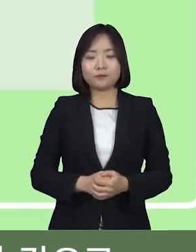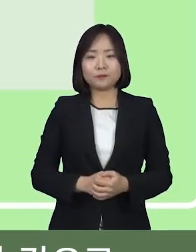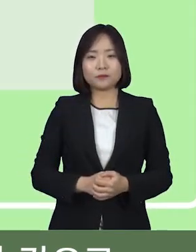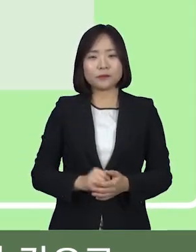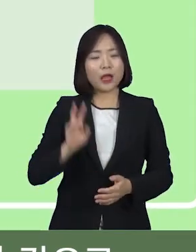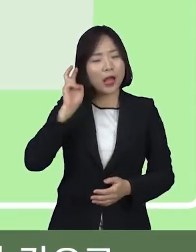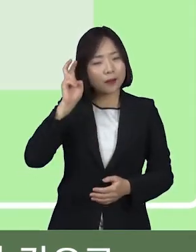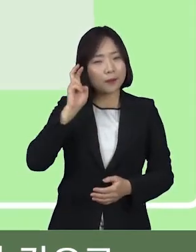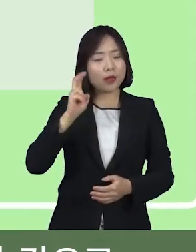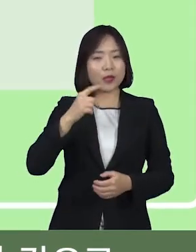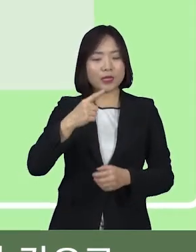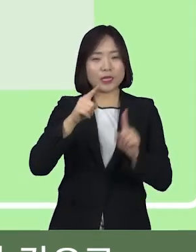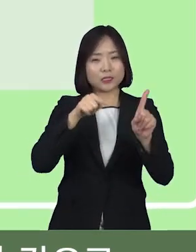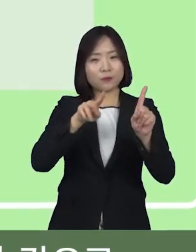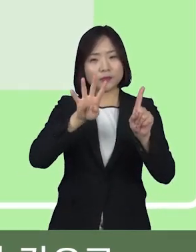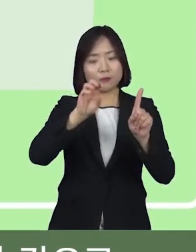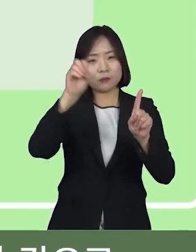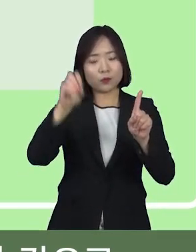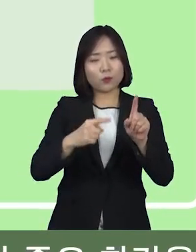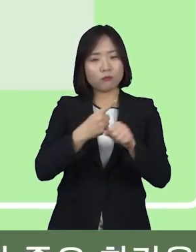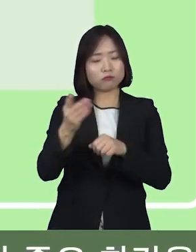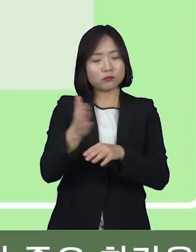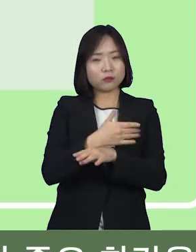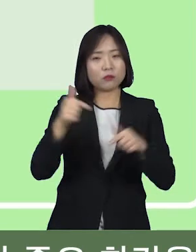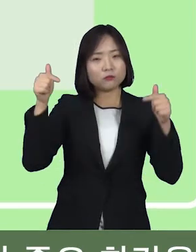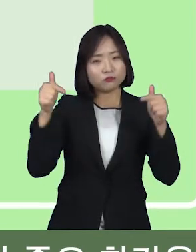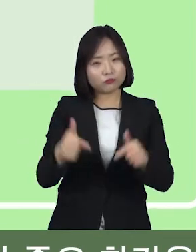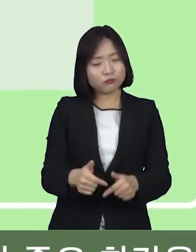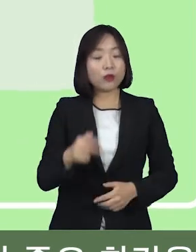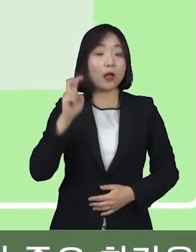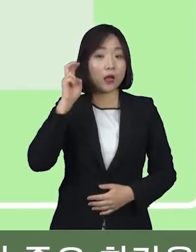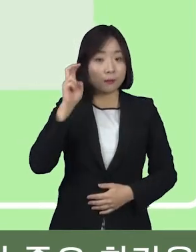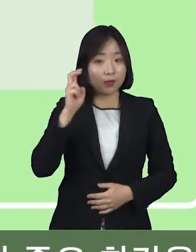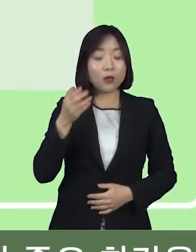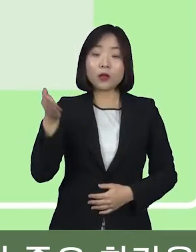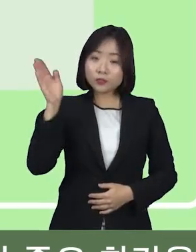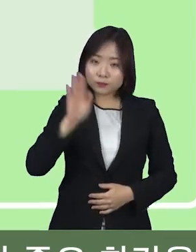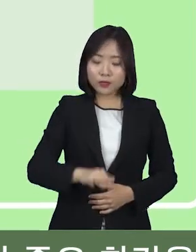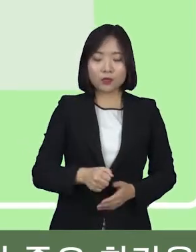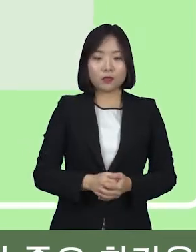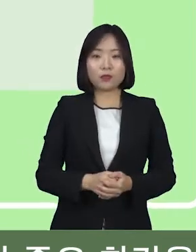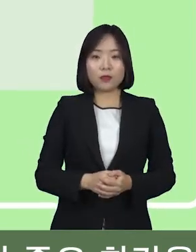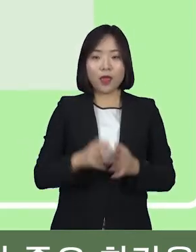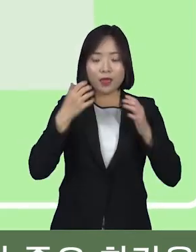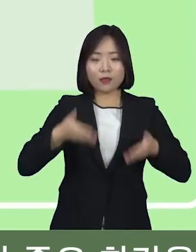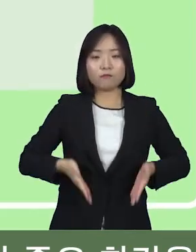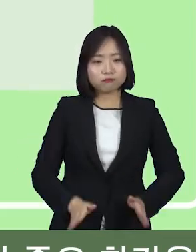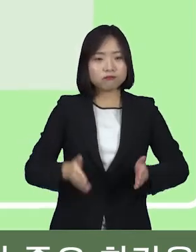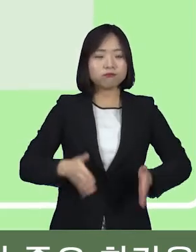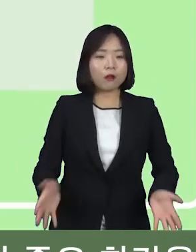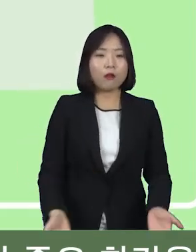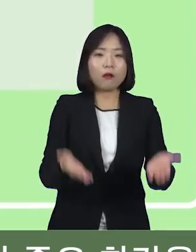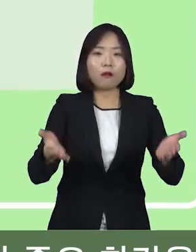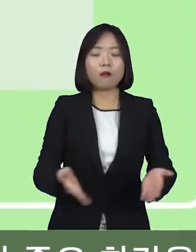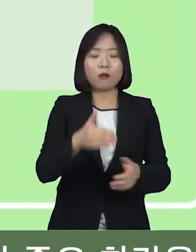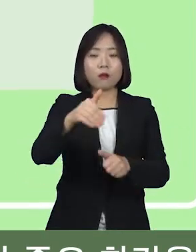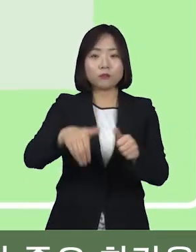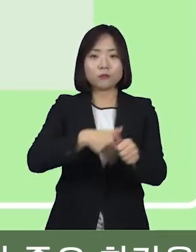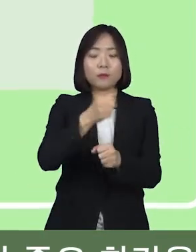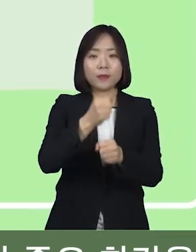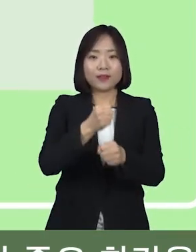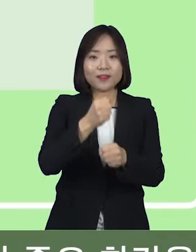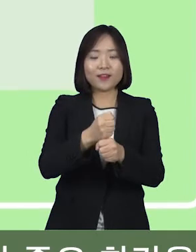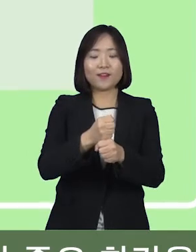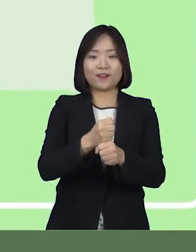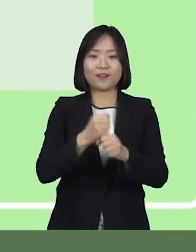수입이 1.4% 정도 감소할 것으로 예상하지만 저출산을 극복하기 위한 다양한 정책을 펴서 아이 키우기